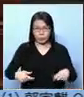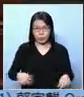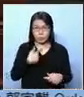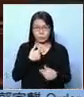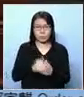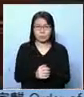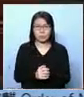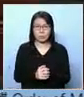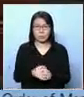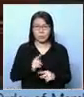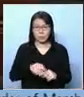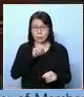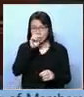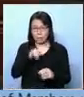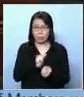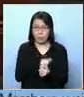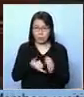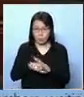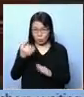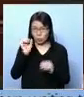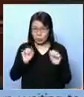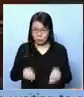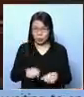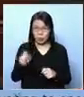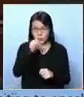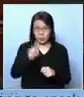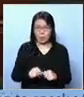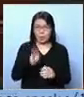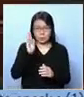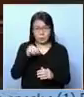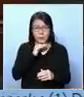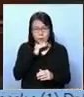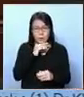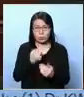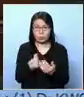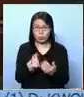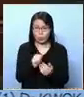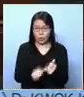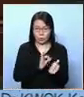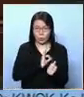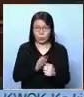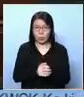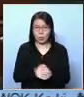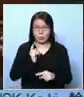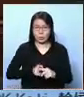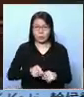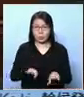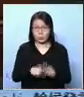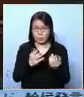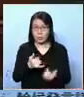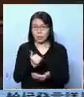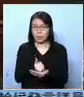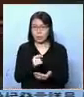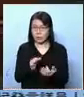果你真係要談論逃犯協議嘅問題，我哋將會開呢一個草案委員會，喺個正式嘅嗰個場合裏